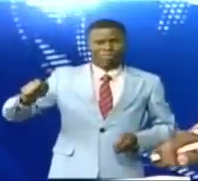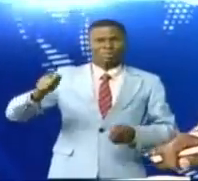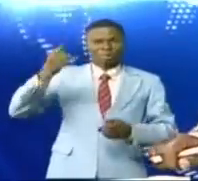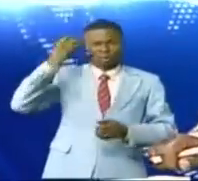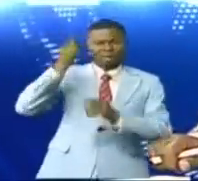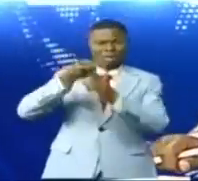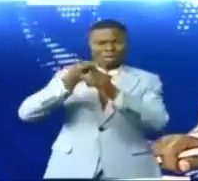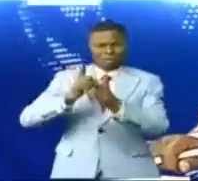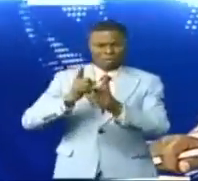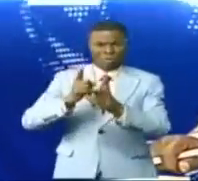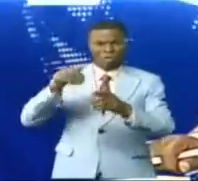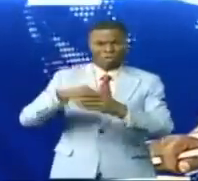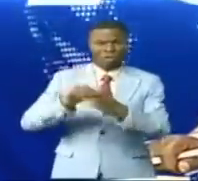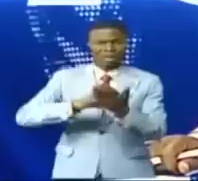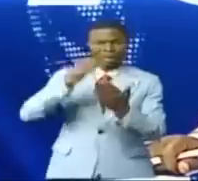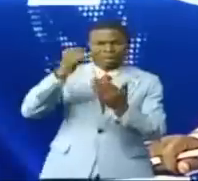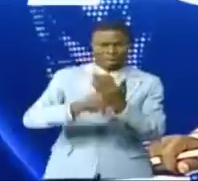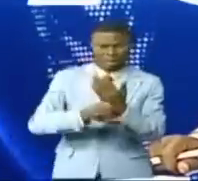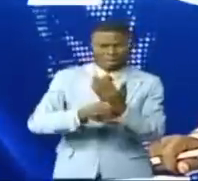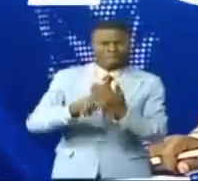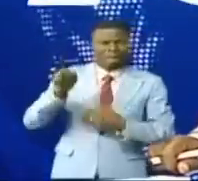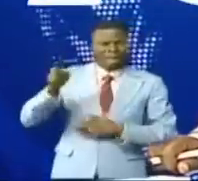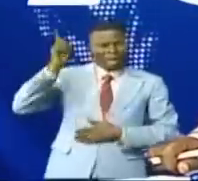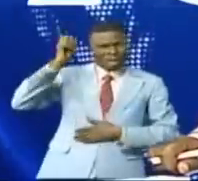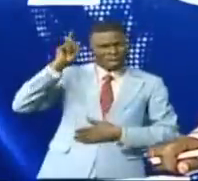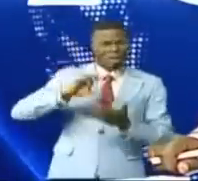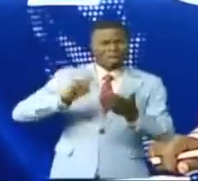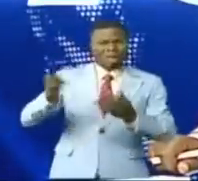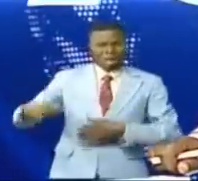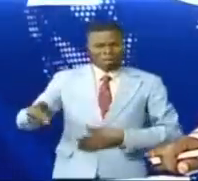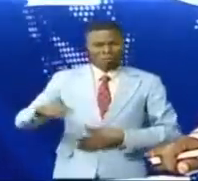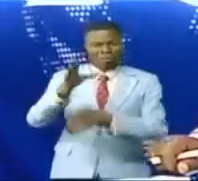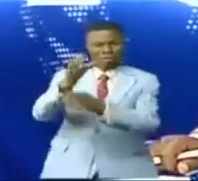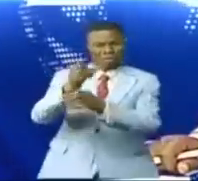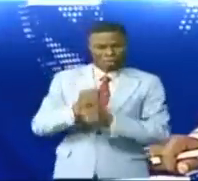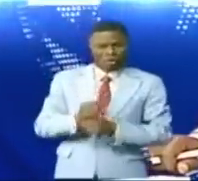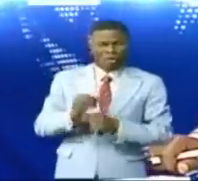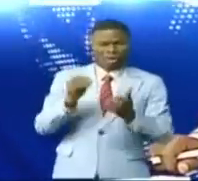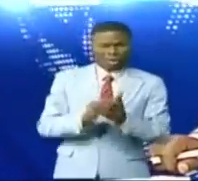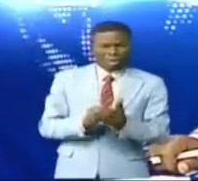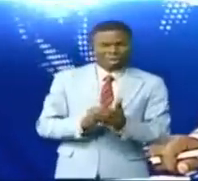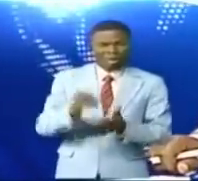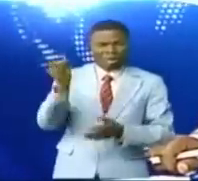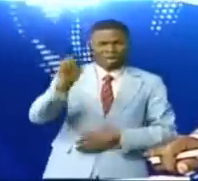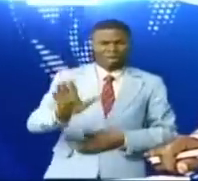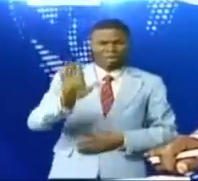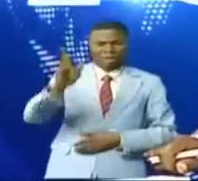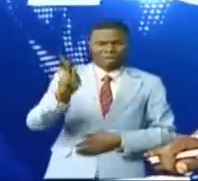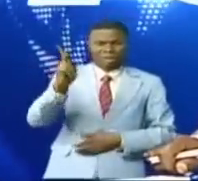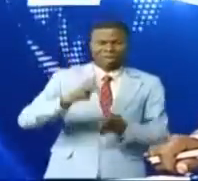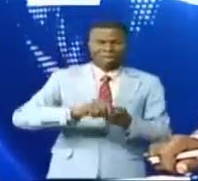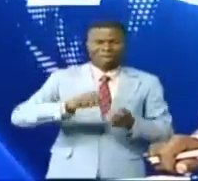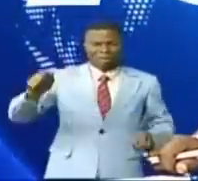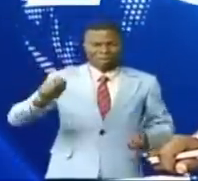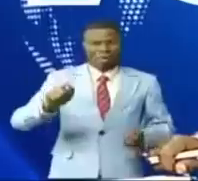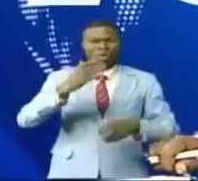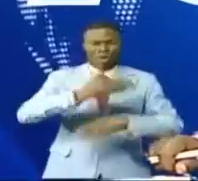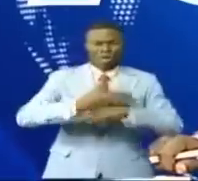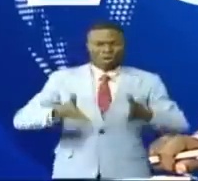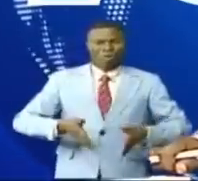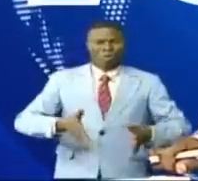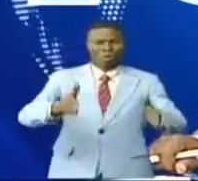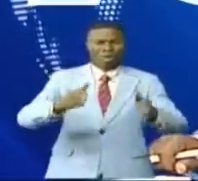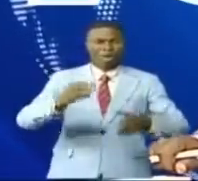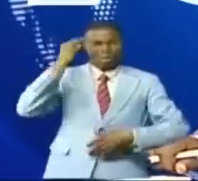initiés dans le projet Chilegelou, cette province bénéficie encore de 35 km de modernisation que